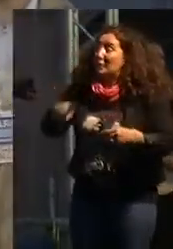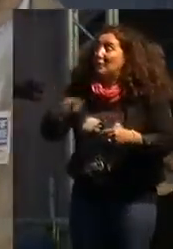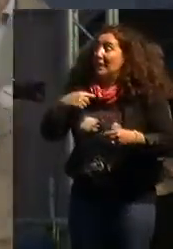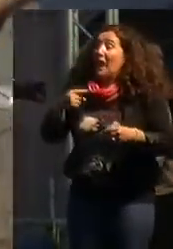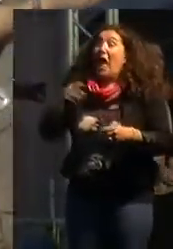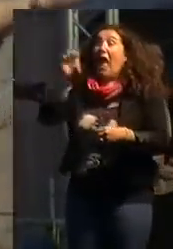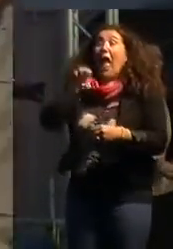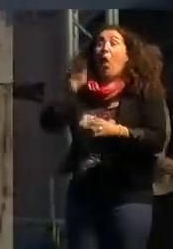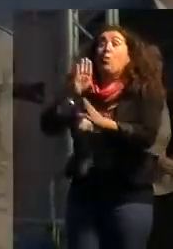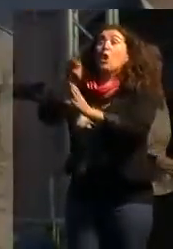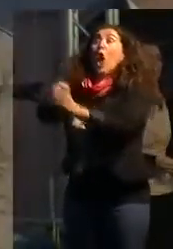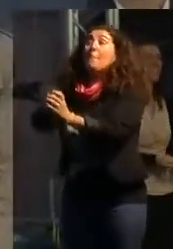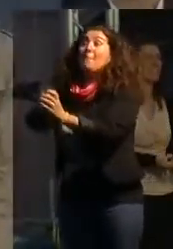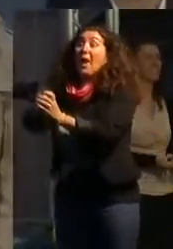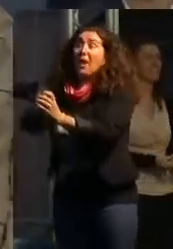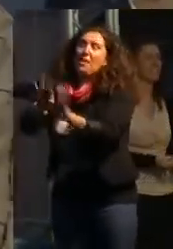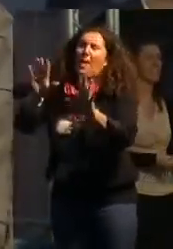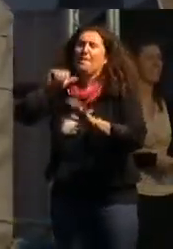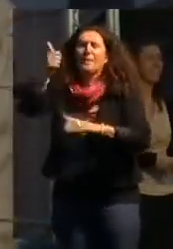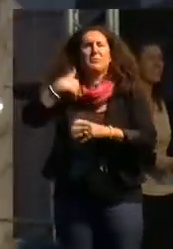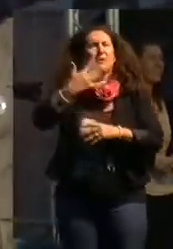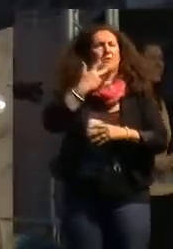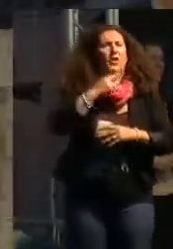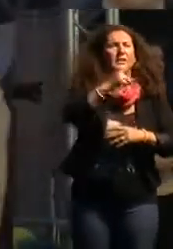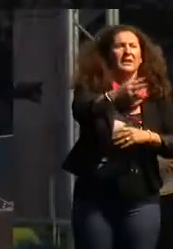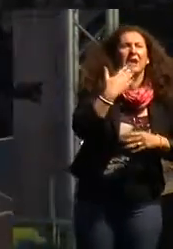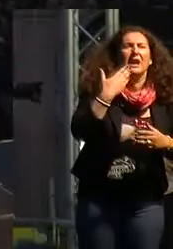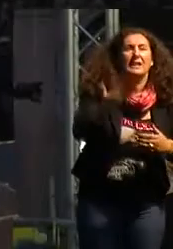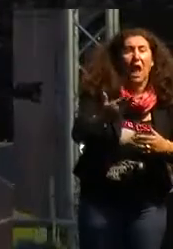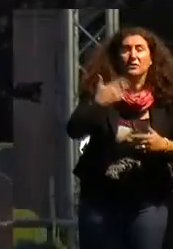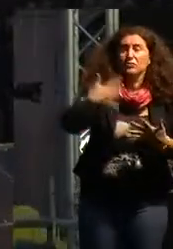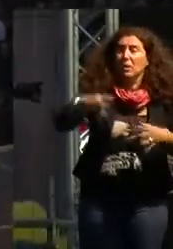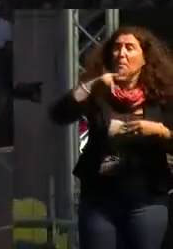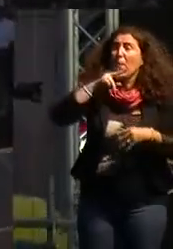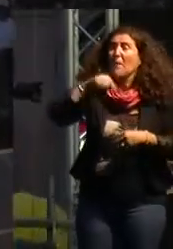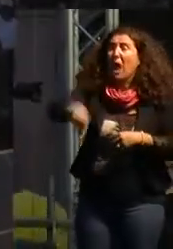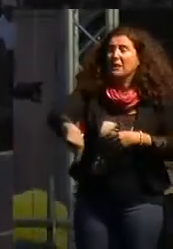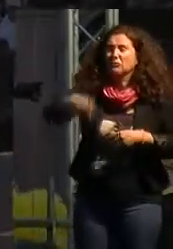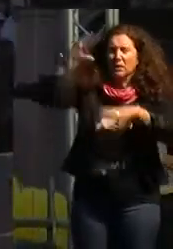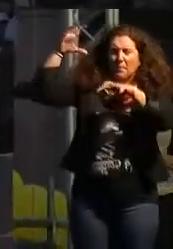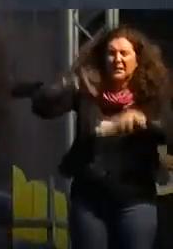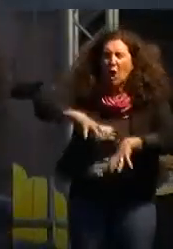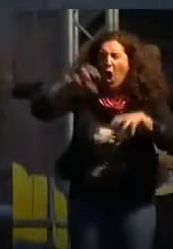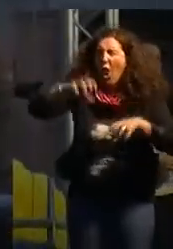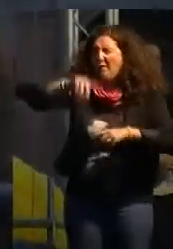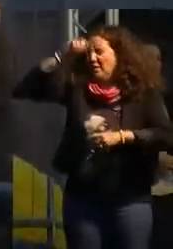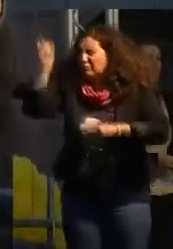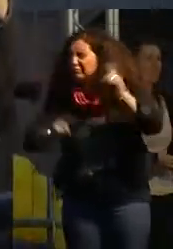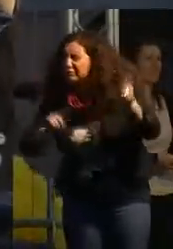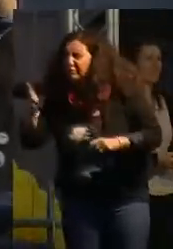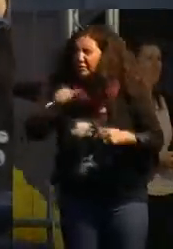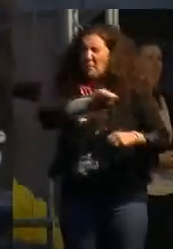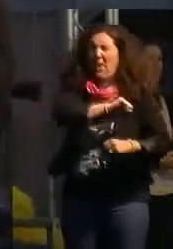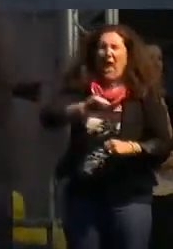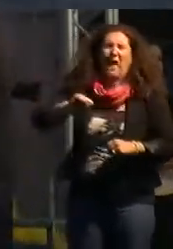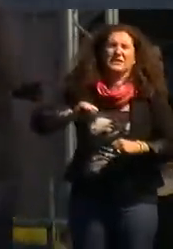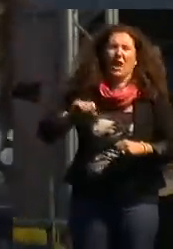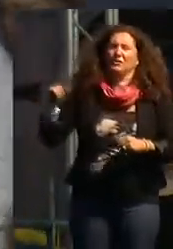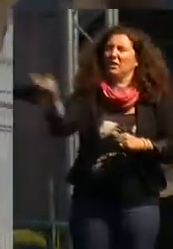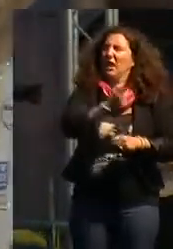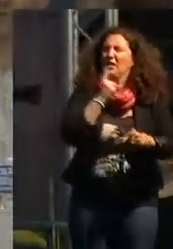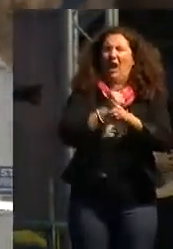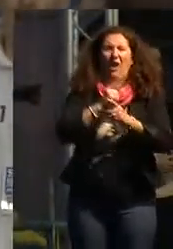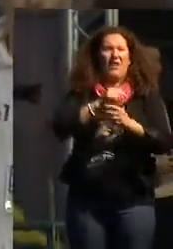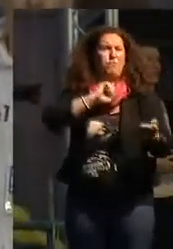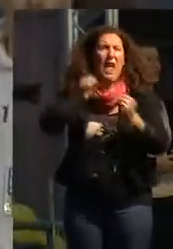è grazie. Grazie perché siete qui da oggi pomeriggio con la pioggia, con le intemperie, ma noi abbiamo una grande battaglia da fare insieme, voi l'avete